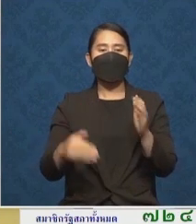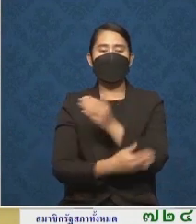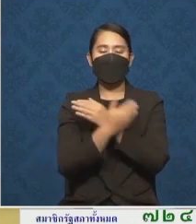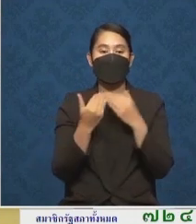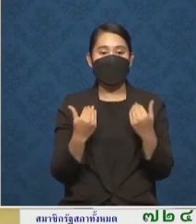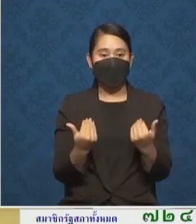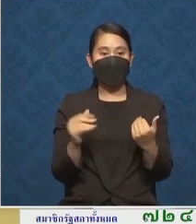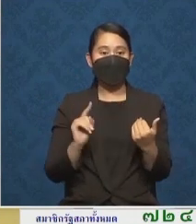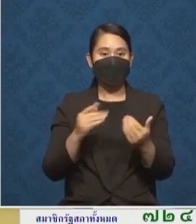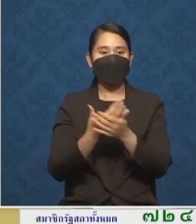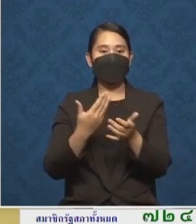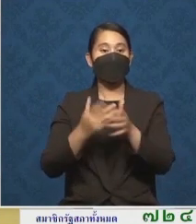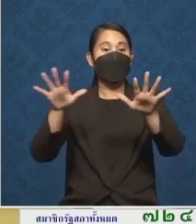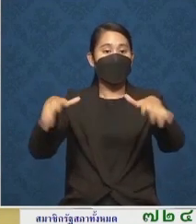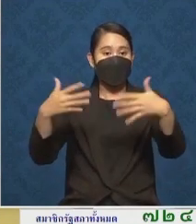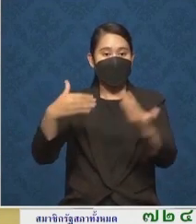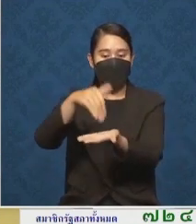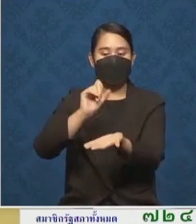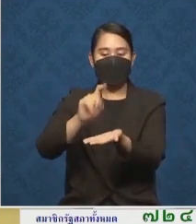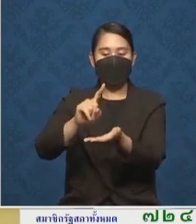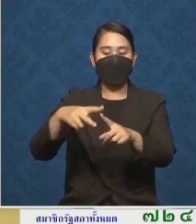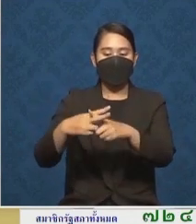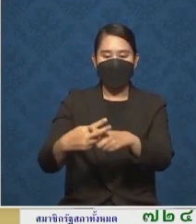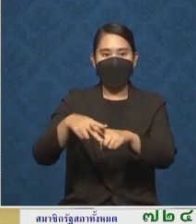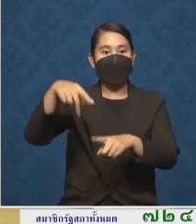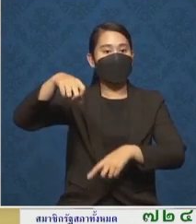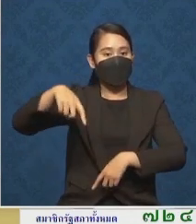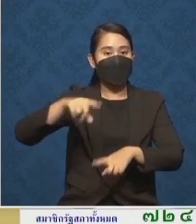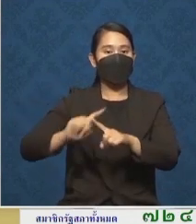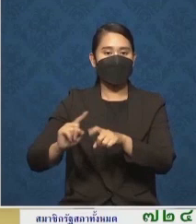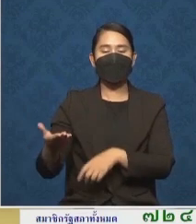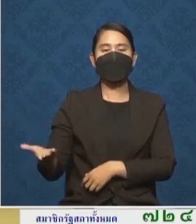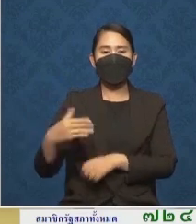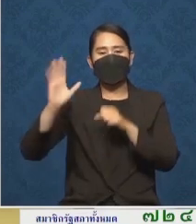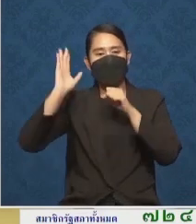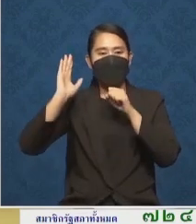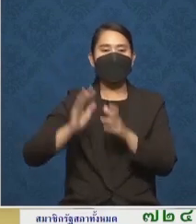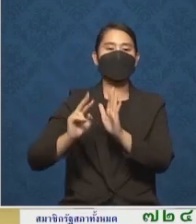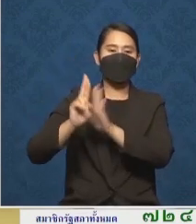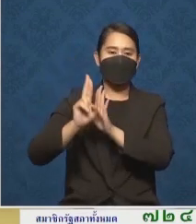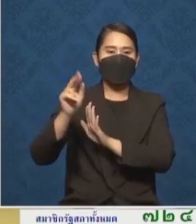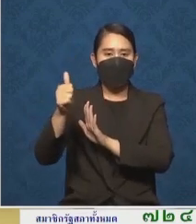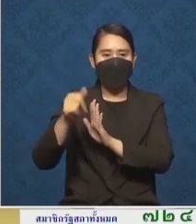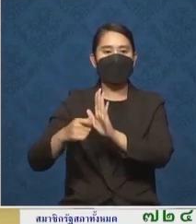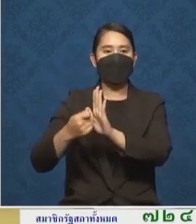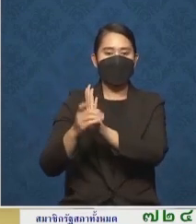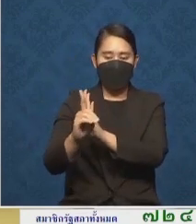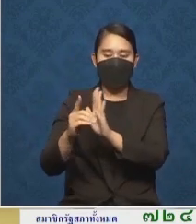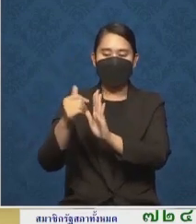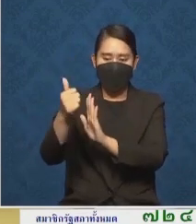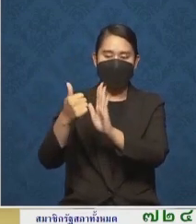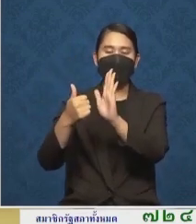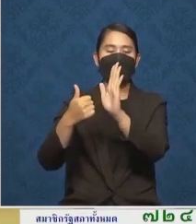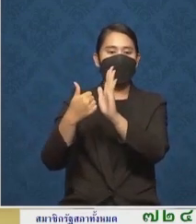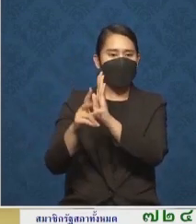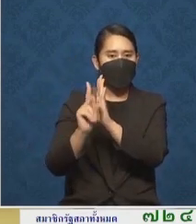รายได้จากสูญซ่มทั้งหลายที่จะเกิดขึ้นอย่ที่หายท่านพูทเชียรายก็ได้ที่อดรก็ได้ขอนแก่กได้